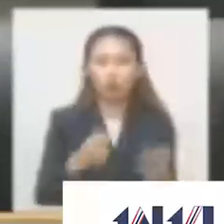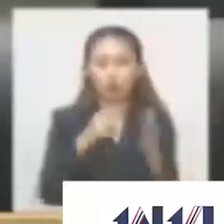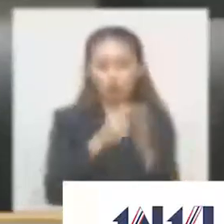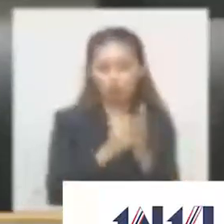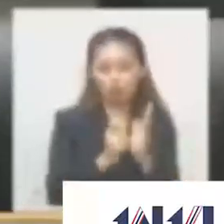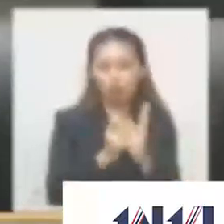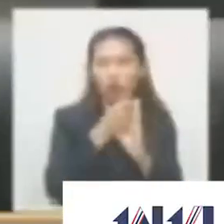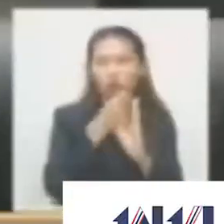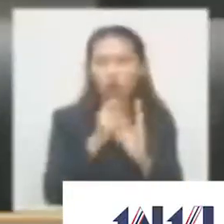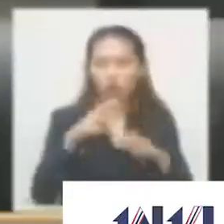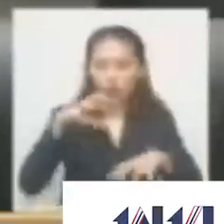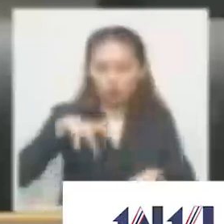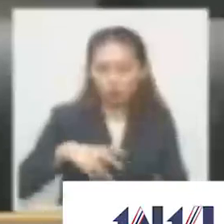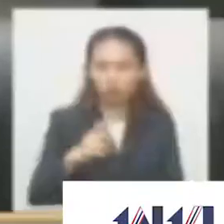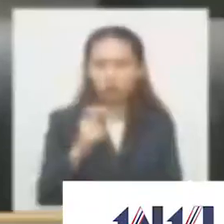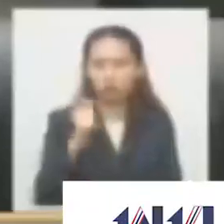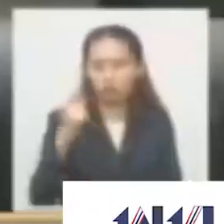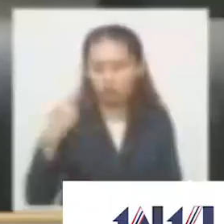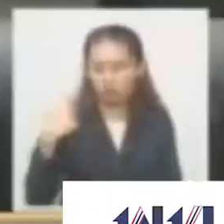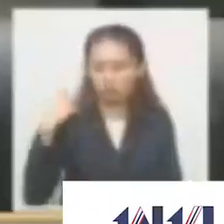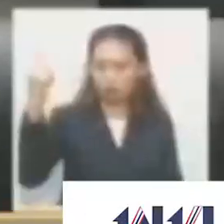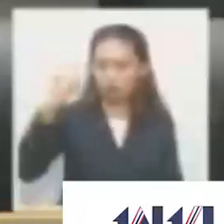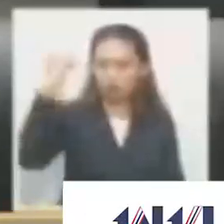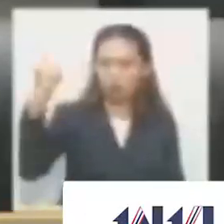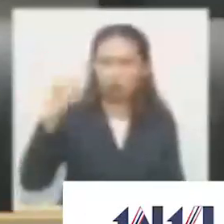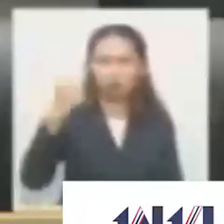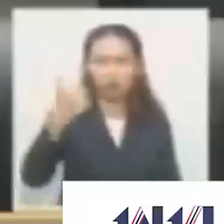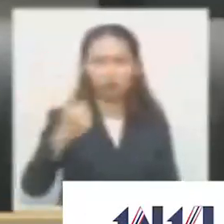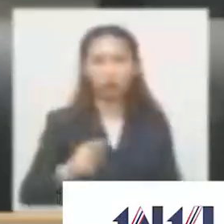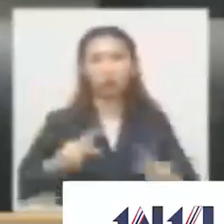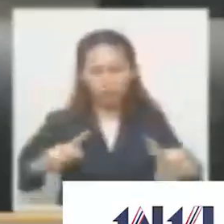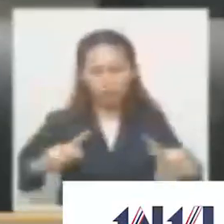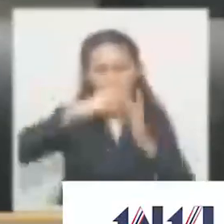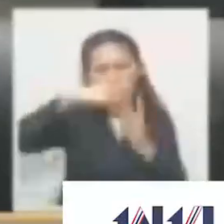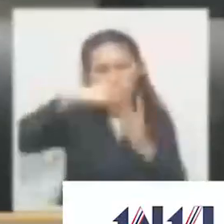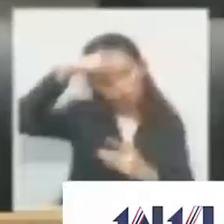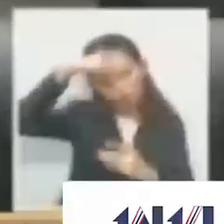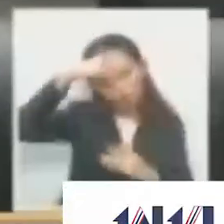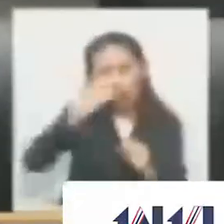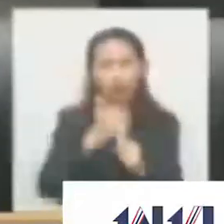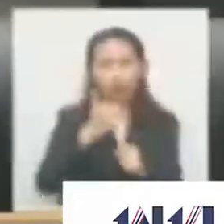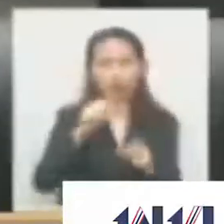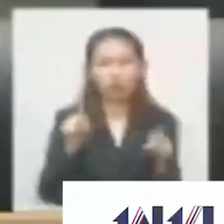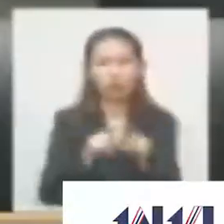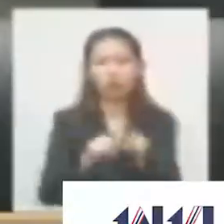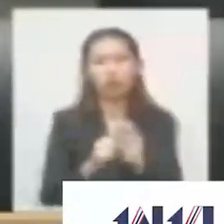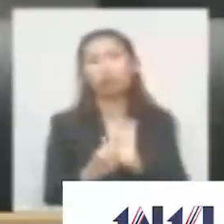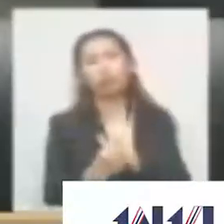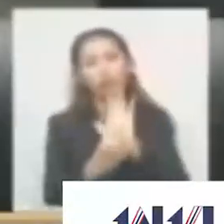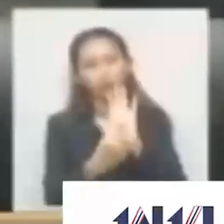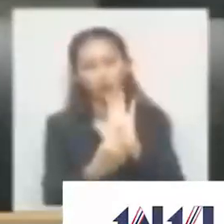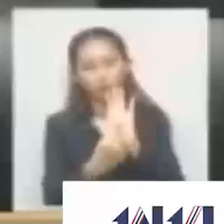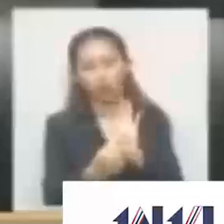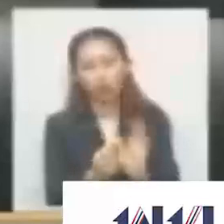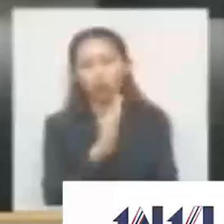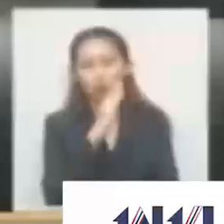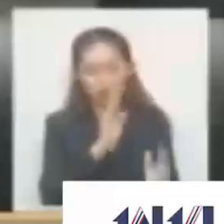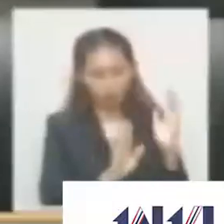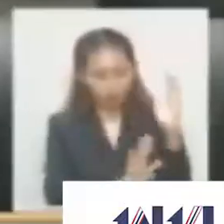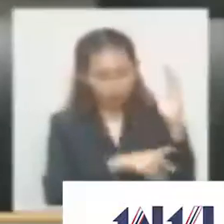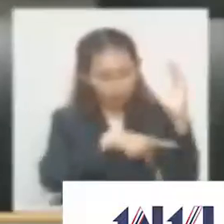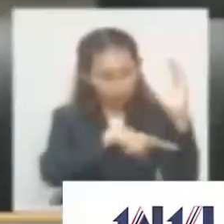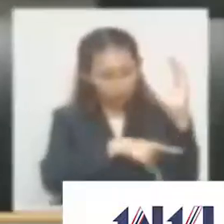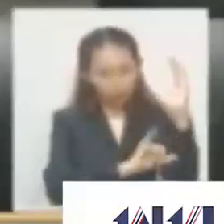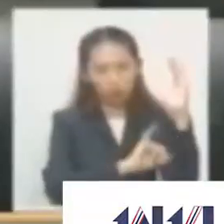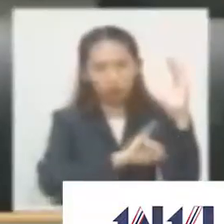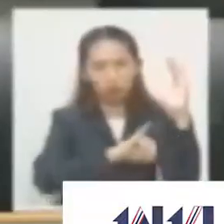ถมีรายได้กลับเข้าสู่ประเทศอีกกระทรวงศึกษาก็ทำได้นะครับผมยกตัวอย่างให้ฟังครับที่ประจวบคีรีขันธ์มีอุทย